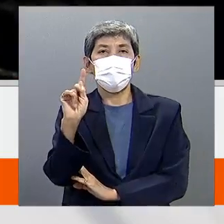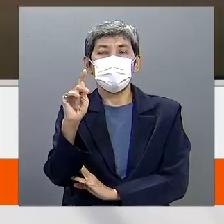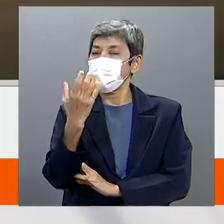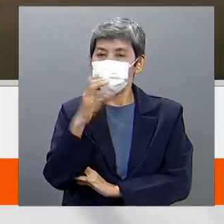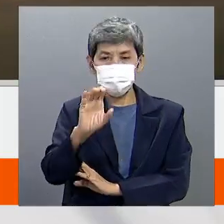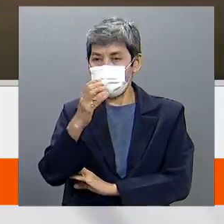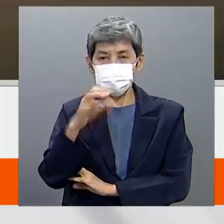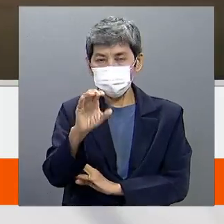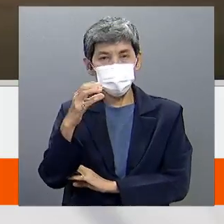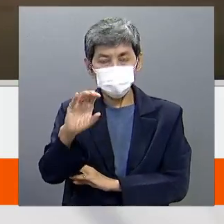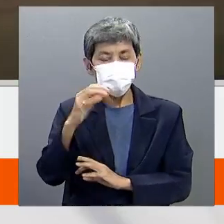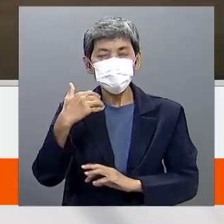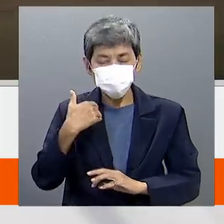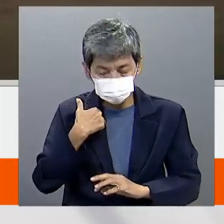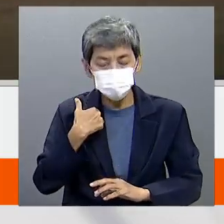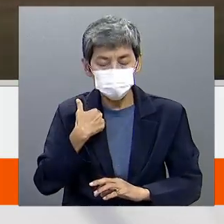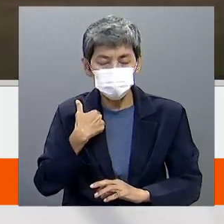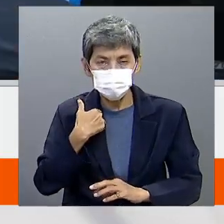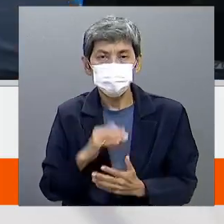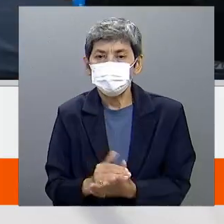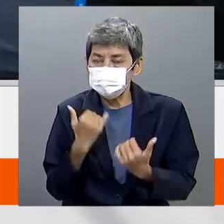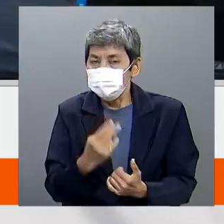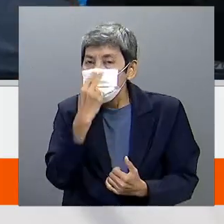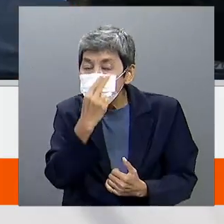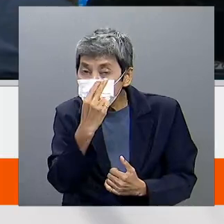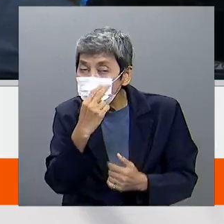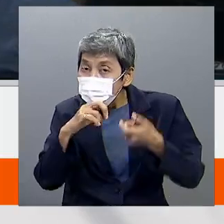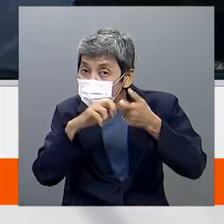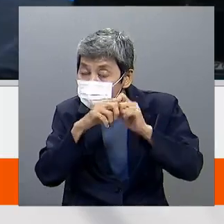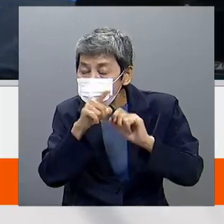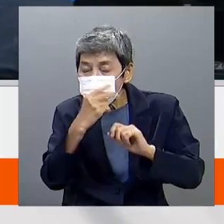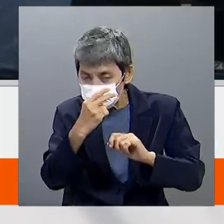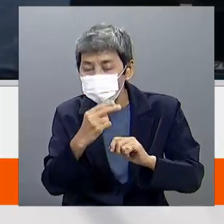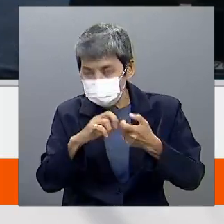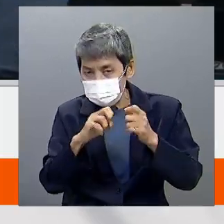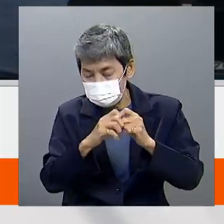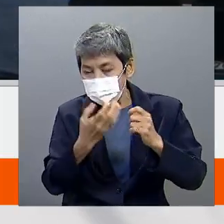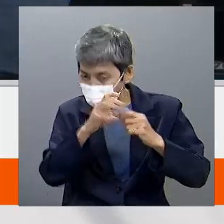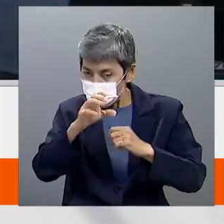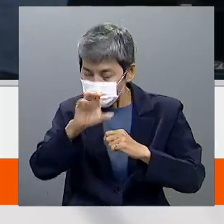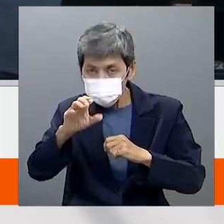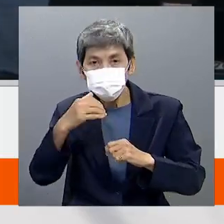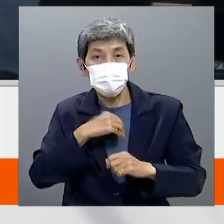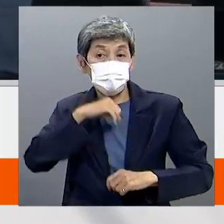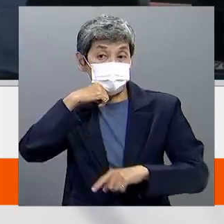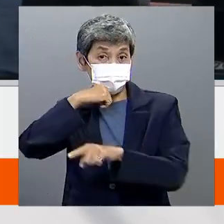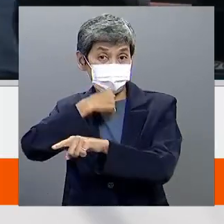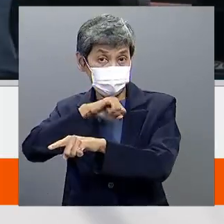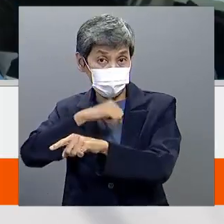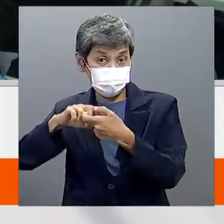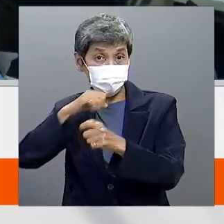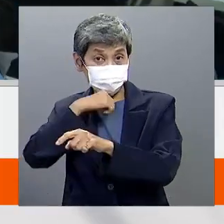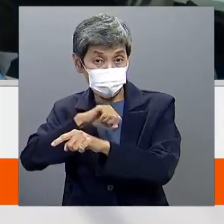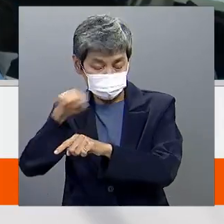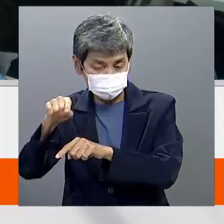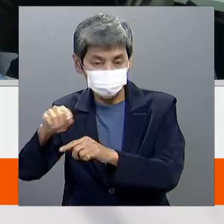ไลน์โน่นนี ่ นะครับตอนนี้ประเด็นเนี่ยมันขยายวงแล้วนะครับจากไต้หวันเนี่ยดังเพโลซี่พูดเลยไปถึงซิน